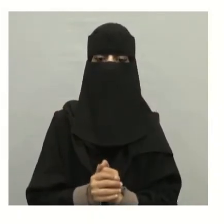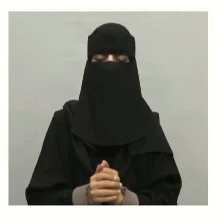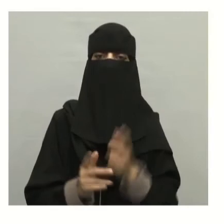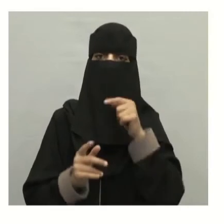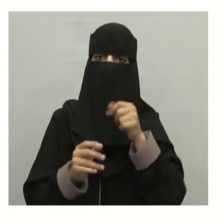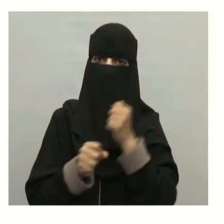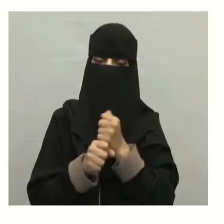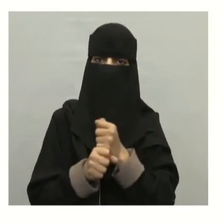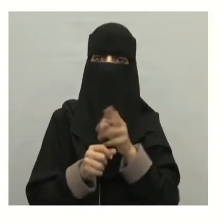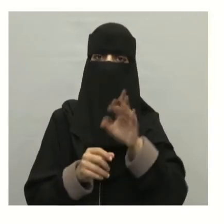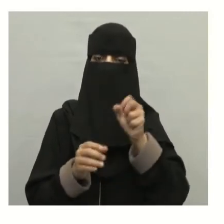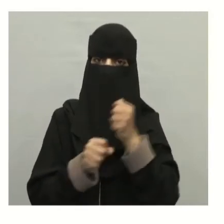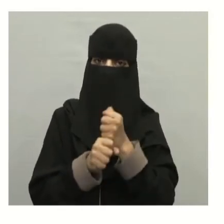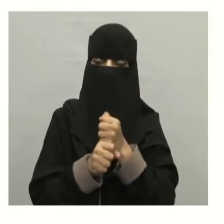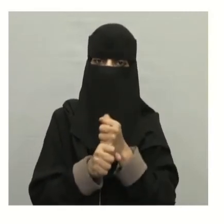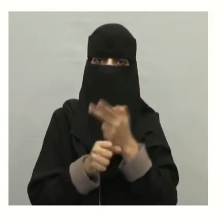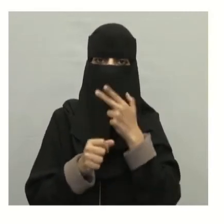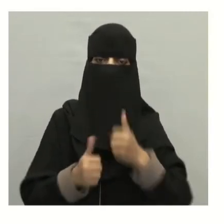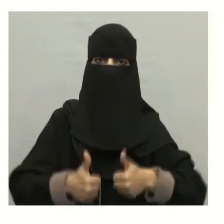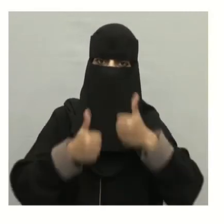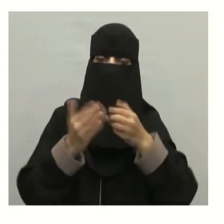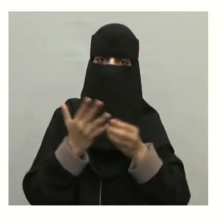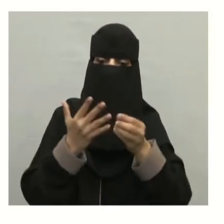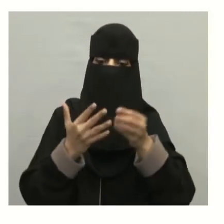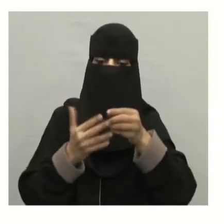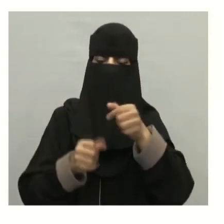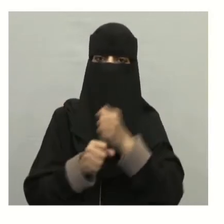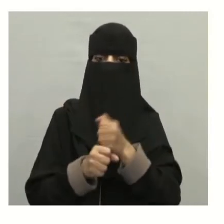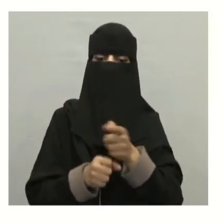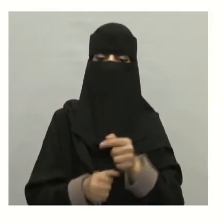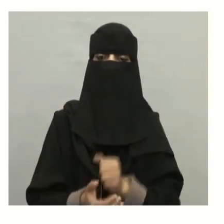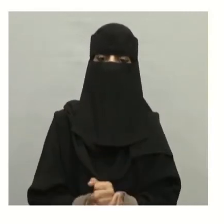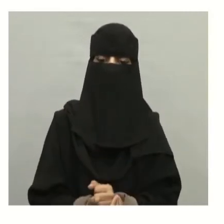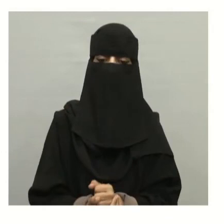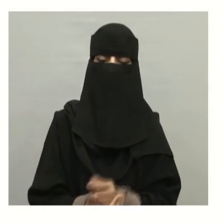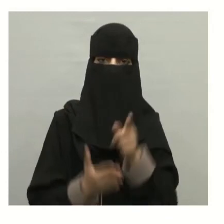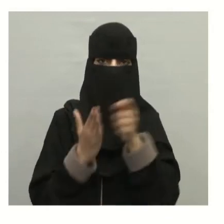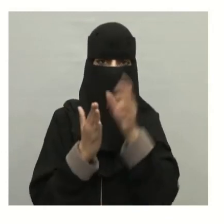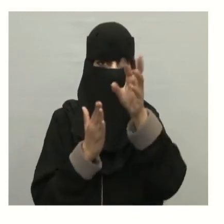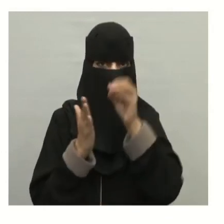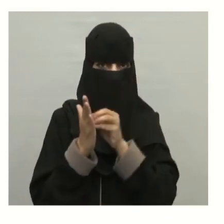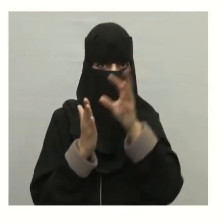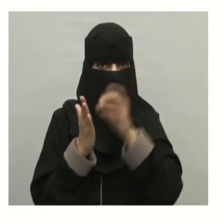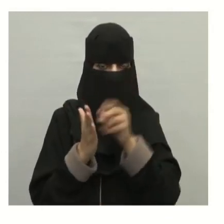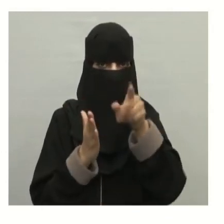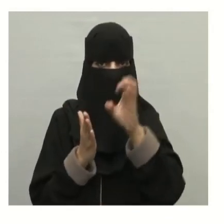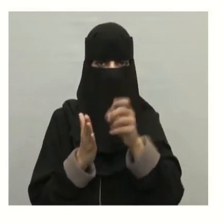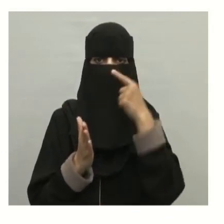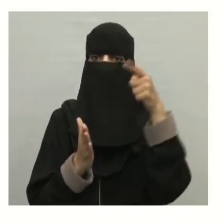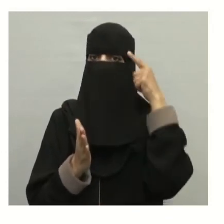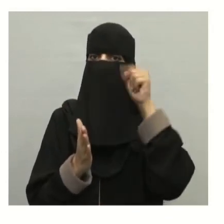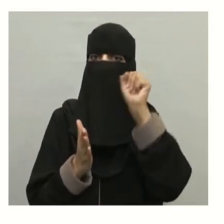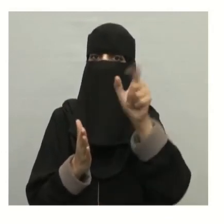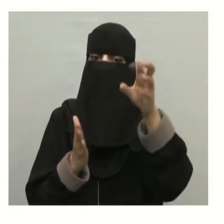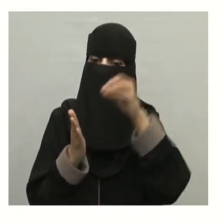تستطيع كيف يتم أو أفضل طريقة للمحافظة عليها، تدون إجابتك من وجهة نظرك.